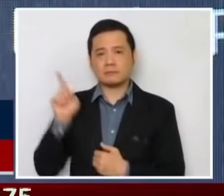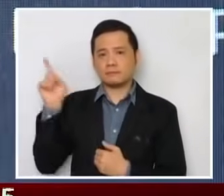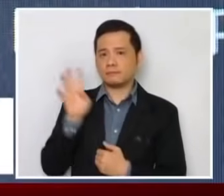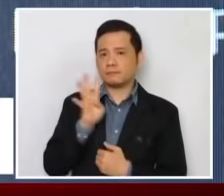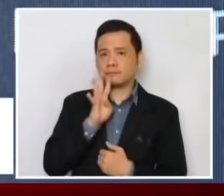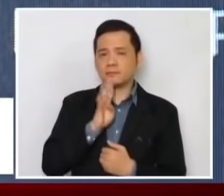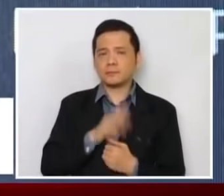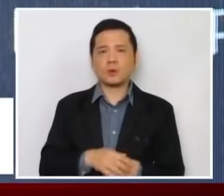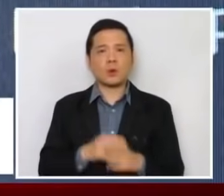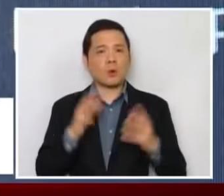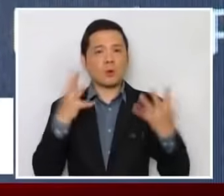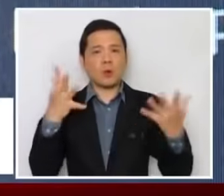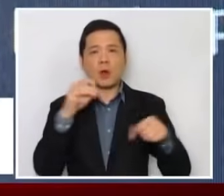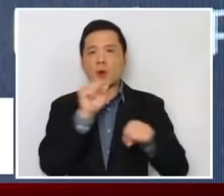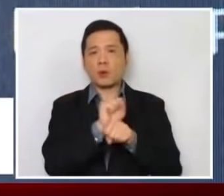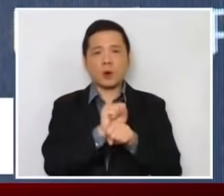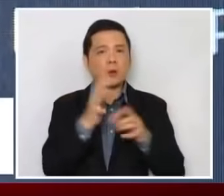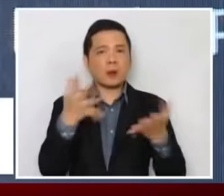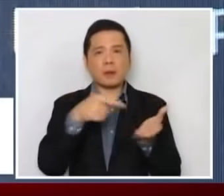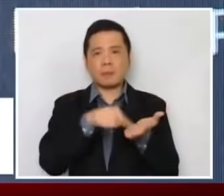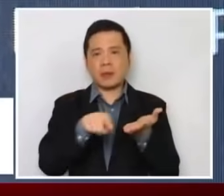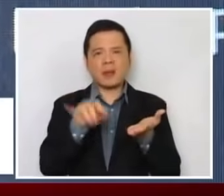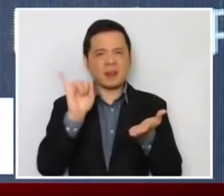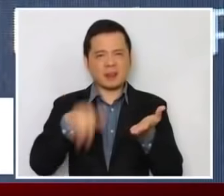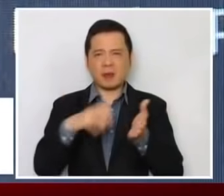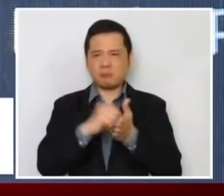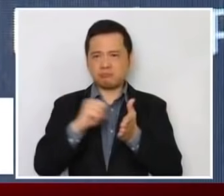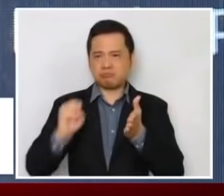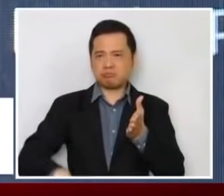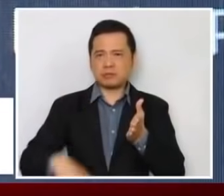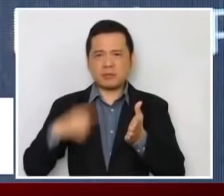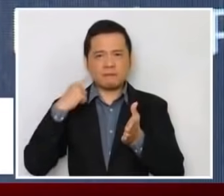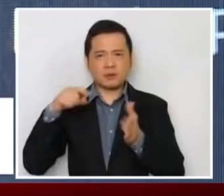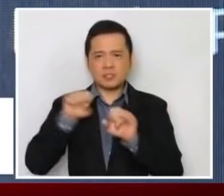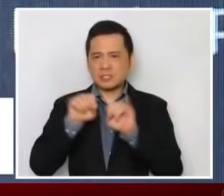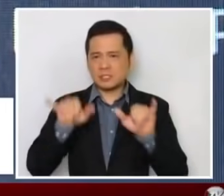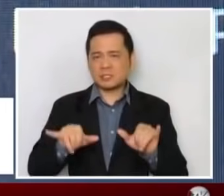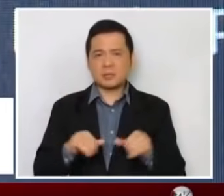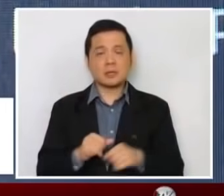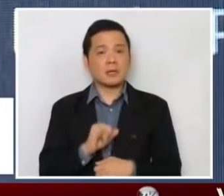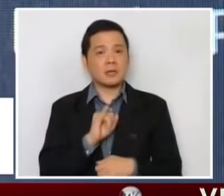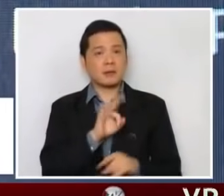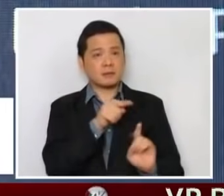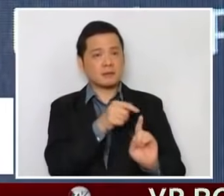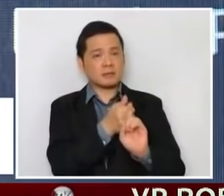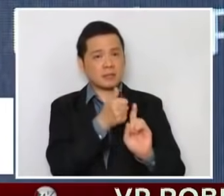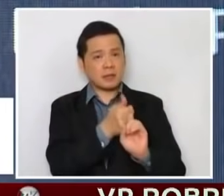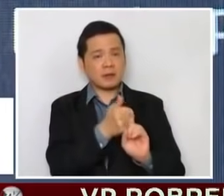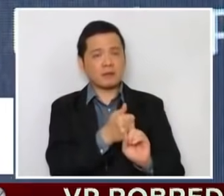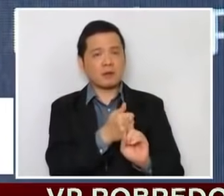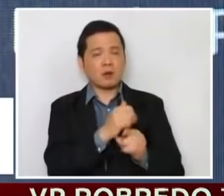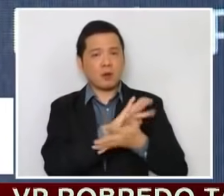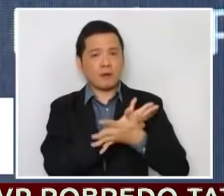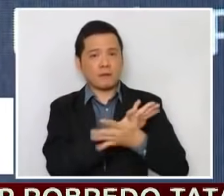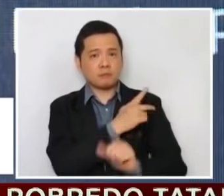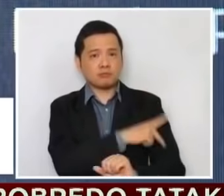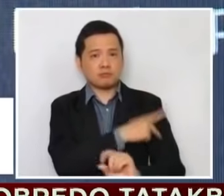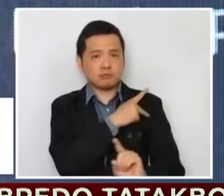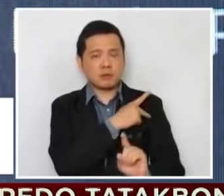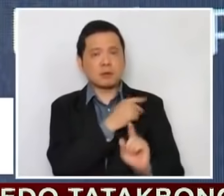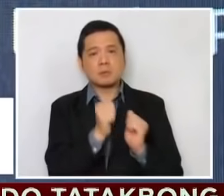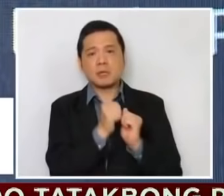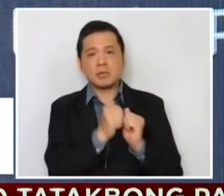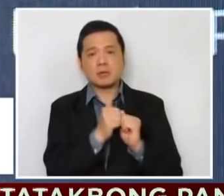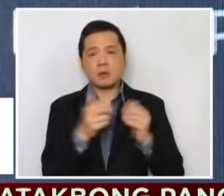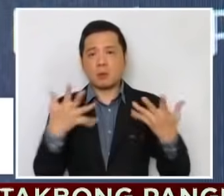sa ating sistema. Kailangan pagka-COVID patient ka na frontliners, hindi uubra yung no work, no